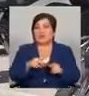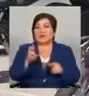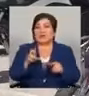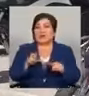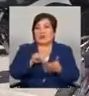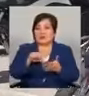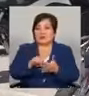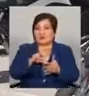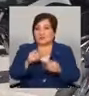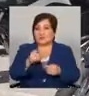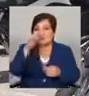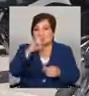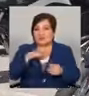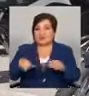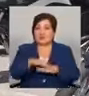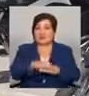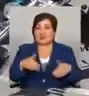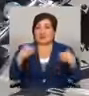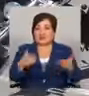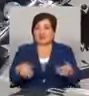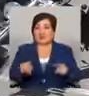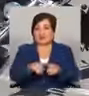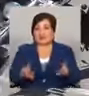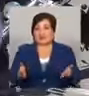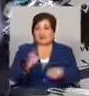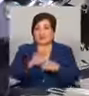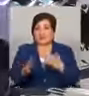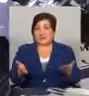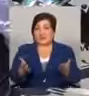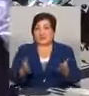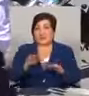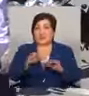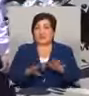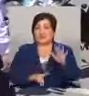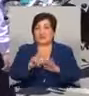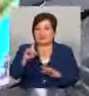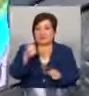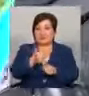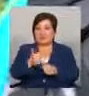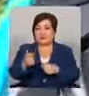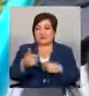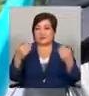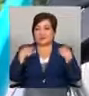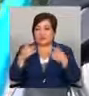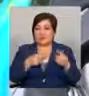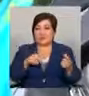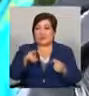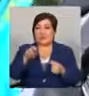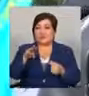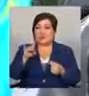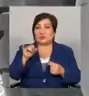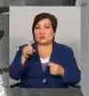отандасқа құттықтауымызды осылайша жолдамақпыз. Іс-шараның басығасында жүрген белгілі байкер Дмитрий Петрухиннің айтуынша, мұндай